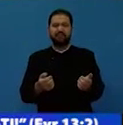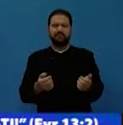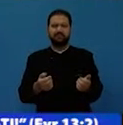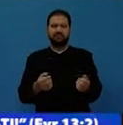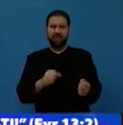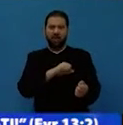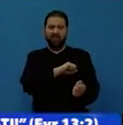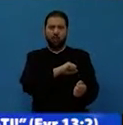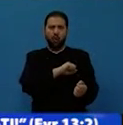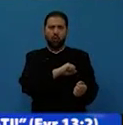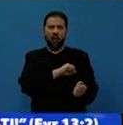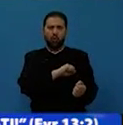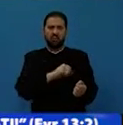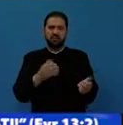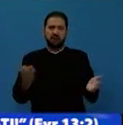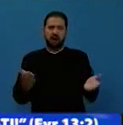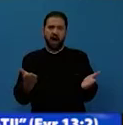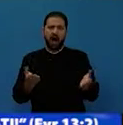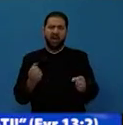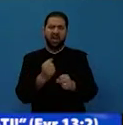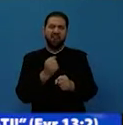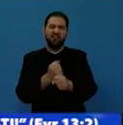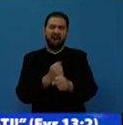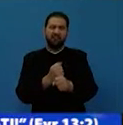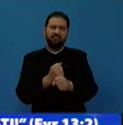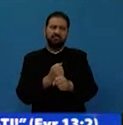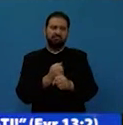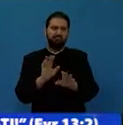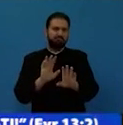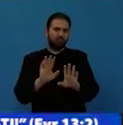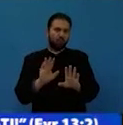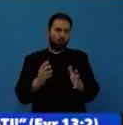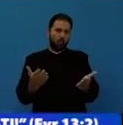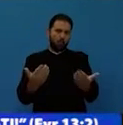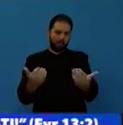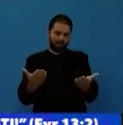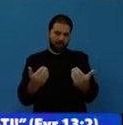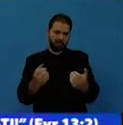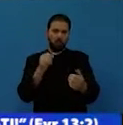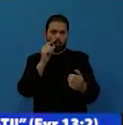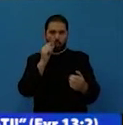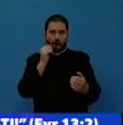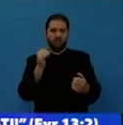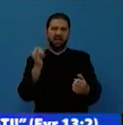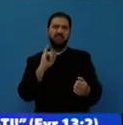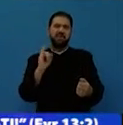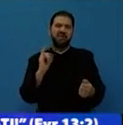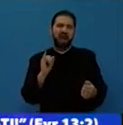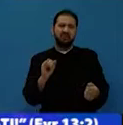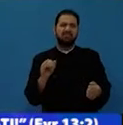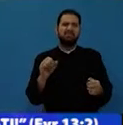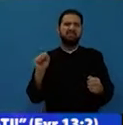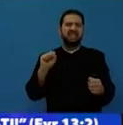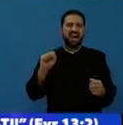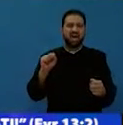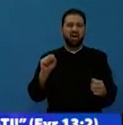ne înfricoșează, care ne fac reticenți la primirea străinilor și să ne asumăm